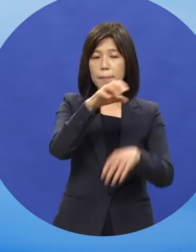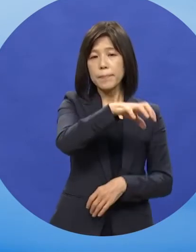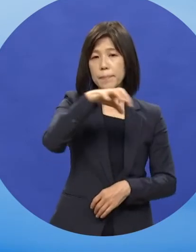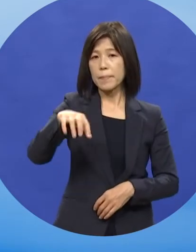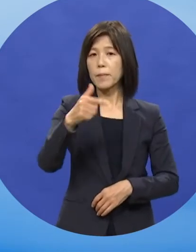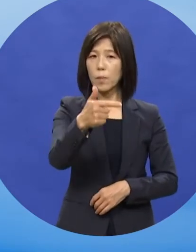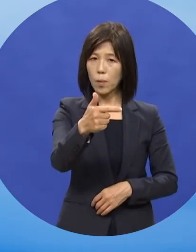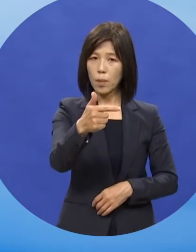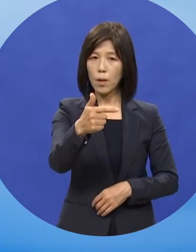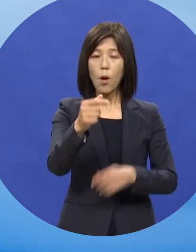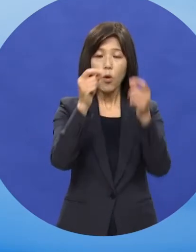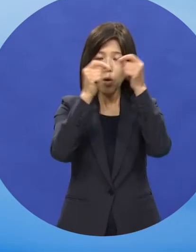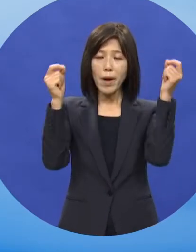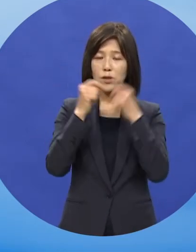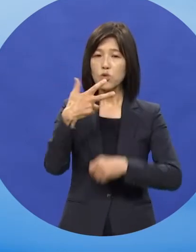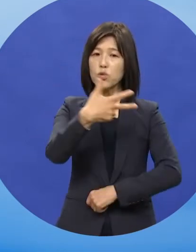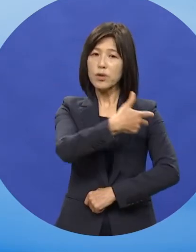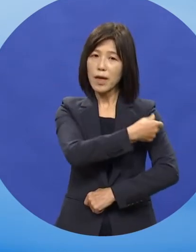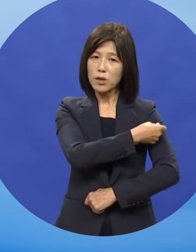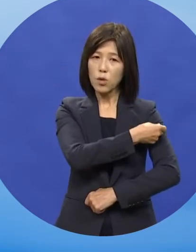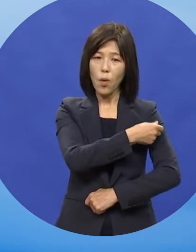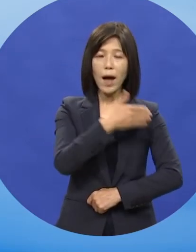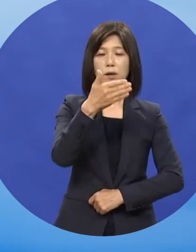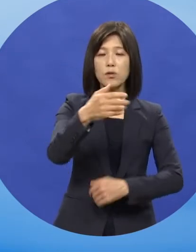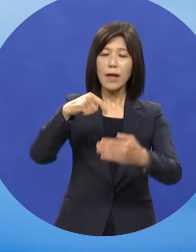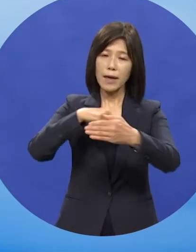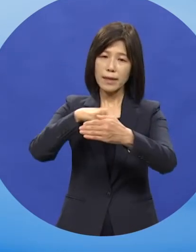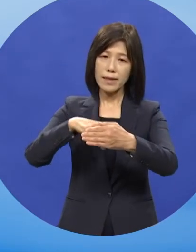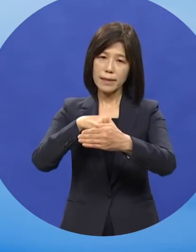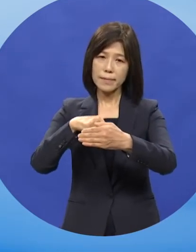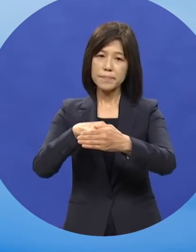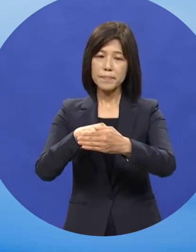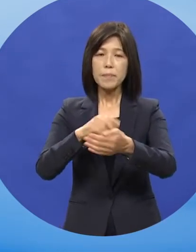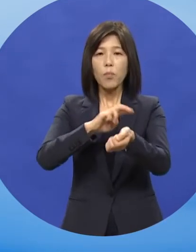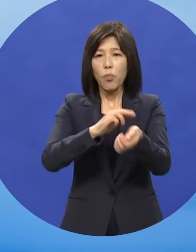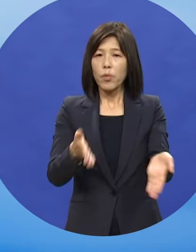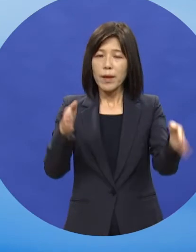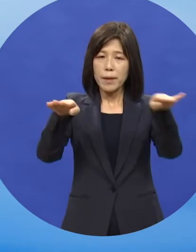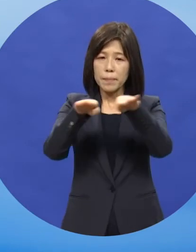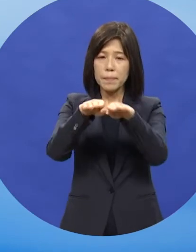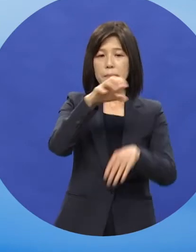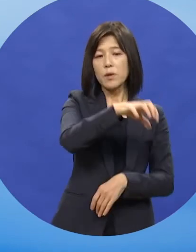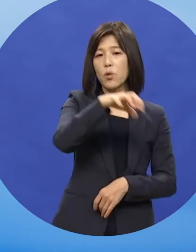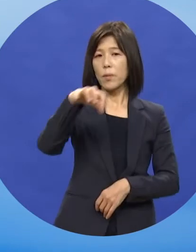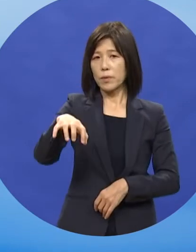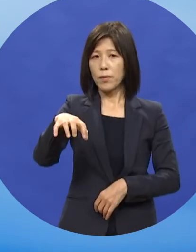種は区内およそ180カ所の医療機関です。